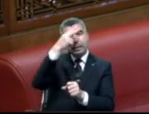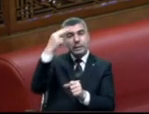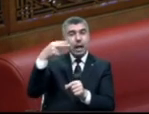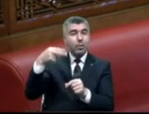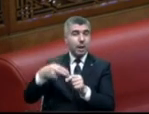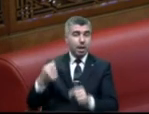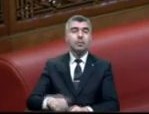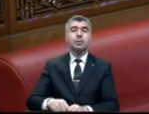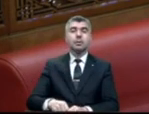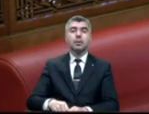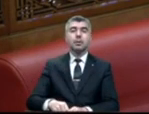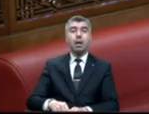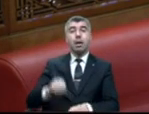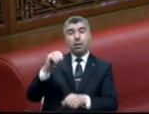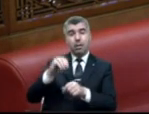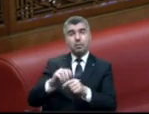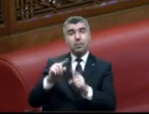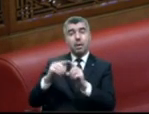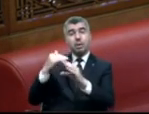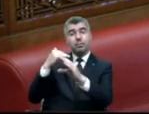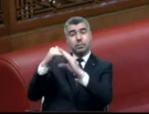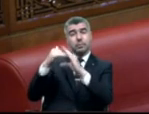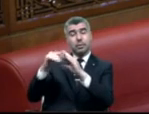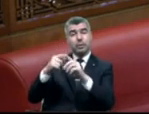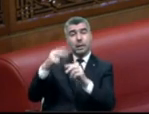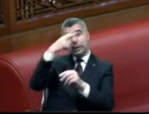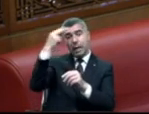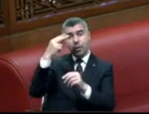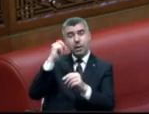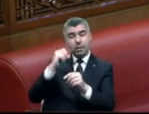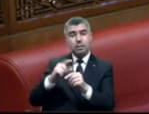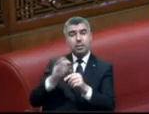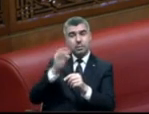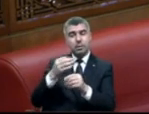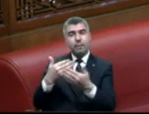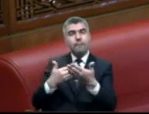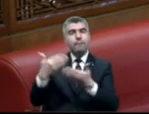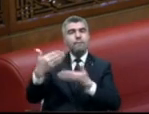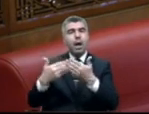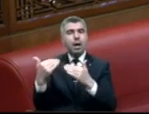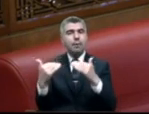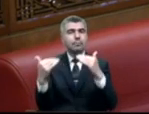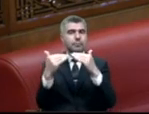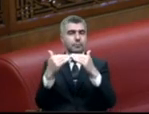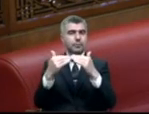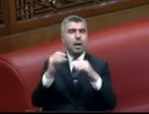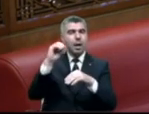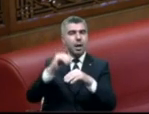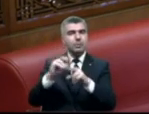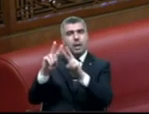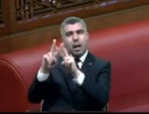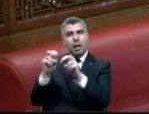السعودية، وتمت إحالتها إلى الجانب السعودي عبر القنوات الدبلوماسية في أفق التفاوض بشأنها وانفتاح على أسواق